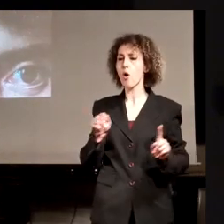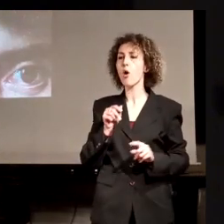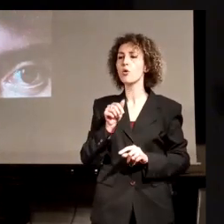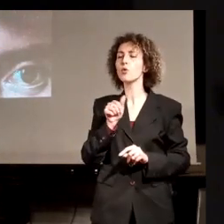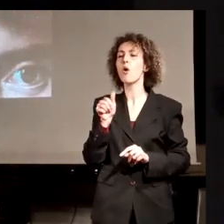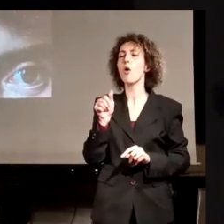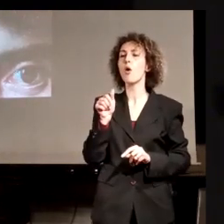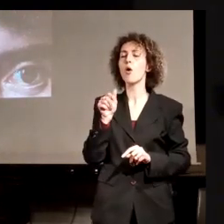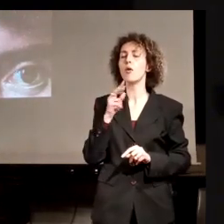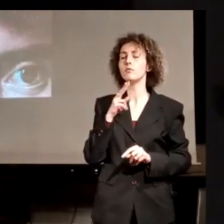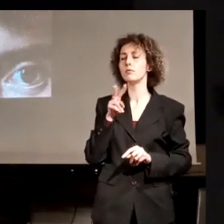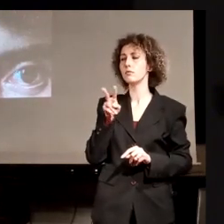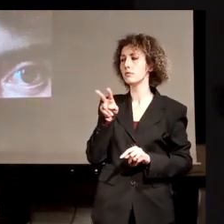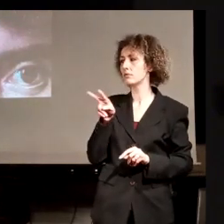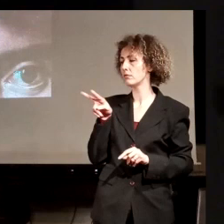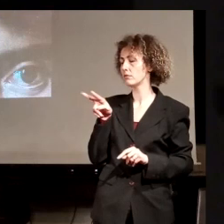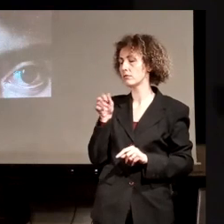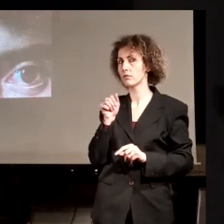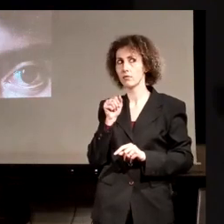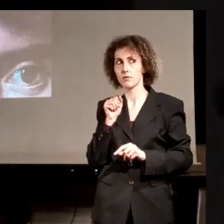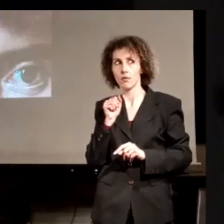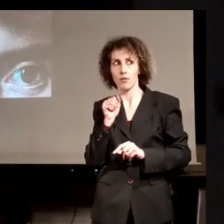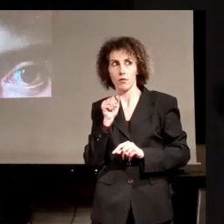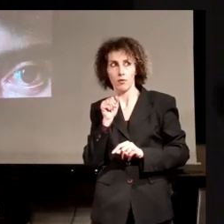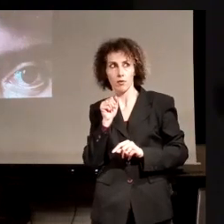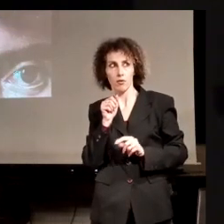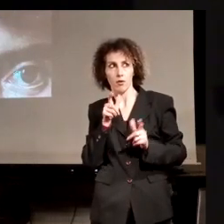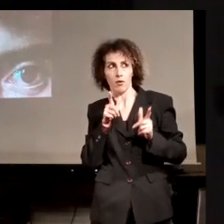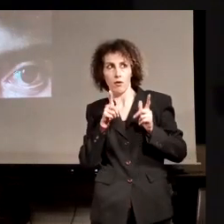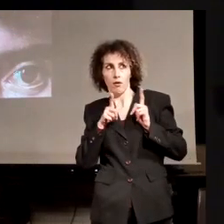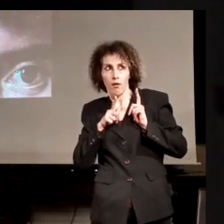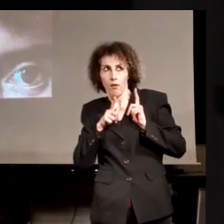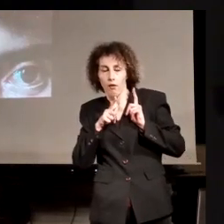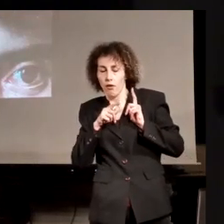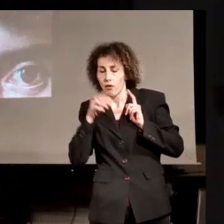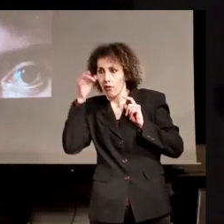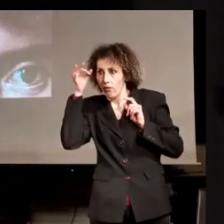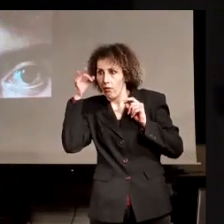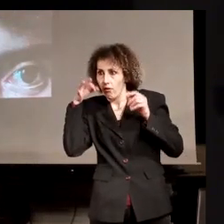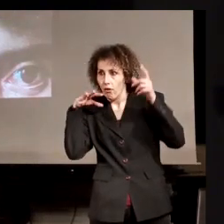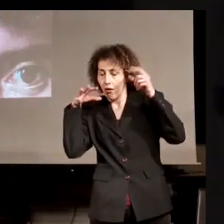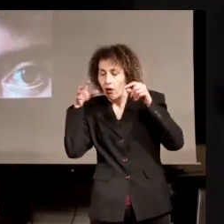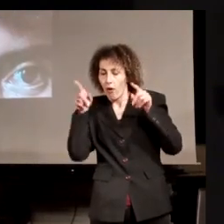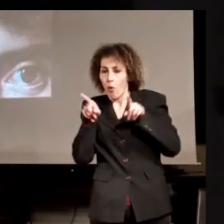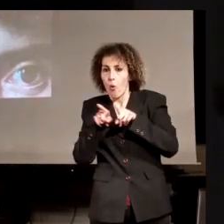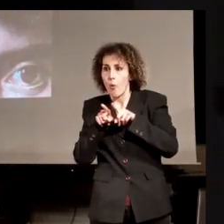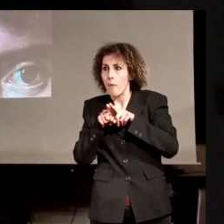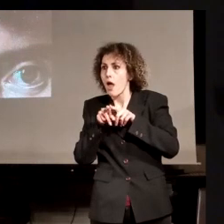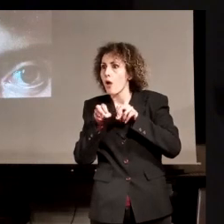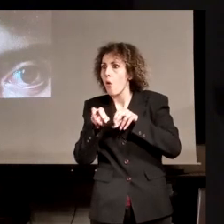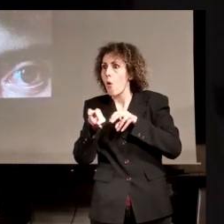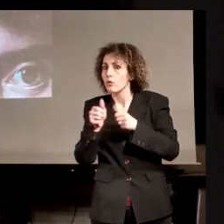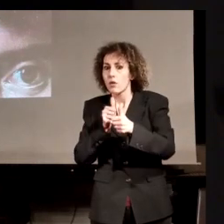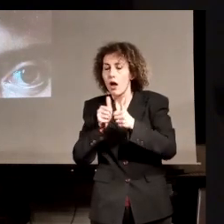1 ma talmente truce che mi ritrovai coperto di sudore come se avessi fatto una corsa